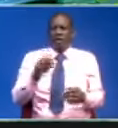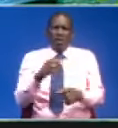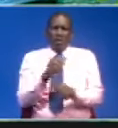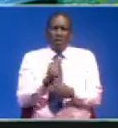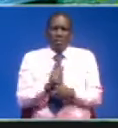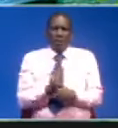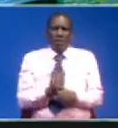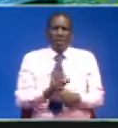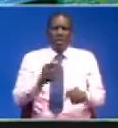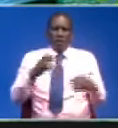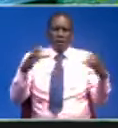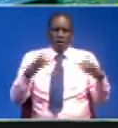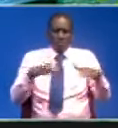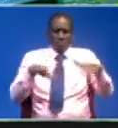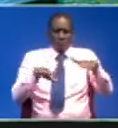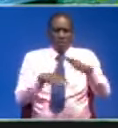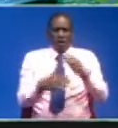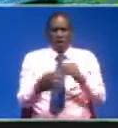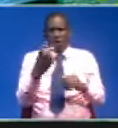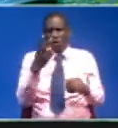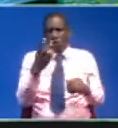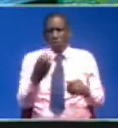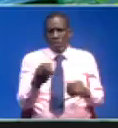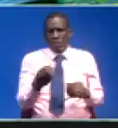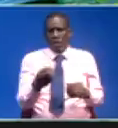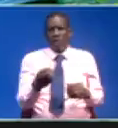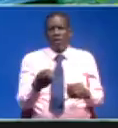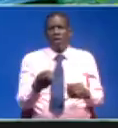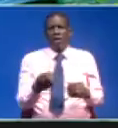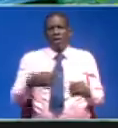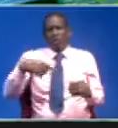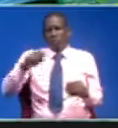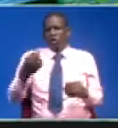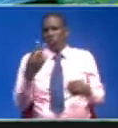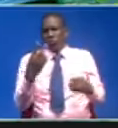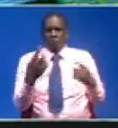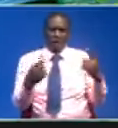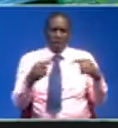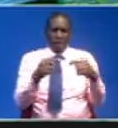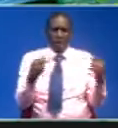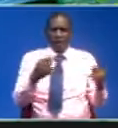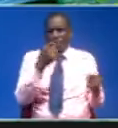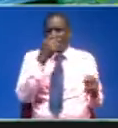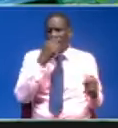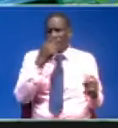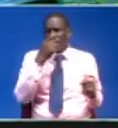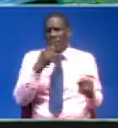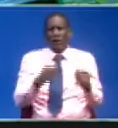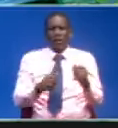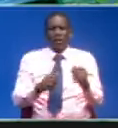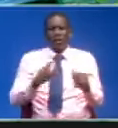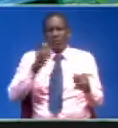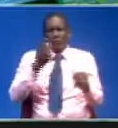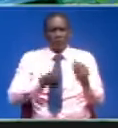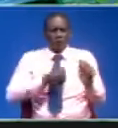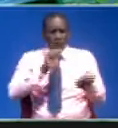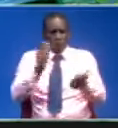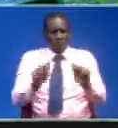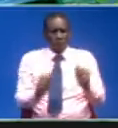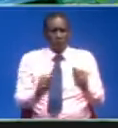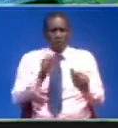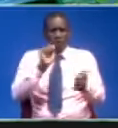taifa usiozidi miaka 20 Rising Stars ushindi wa mabomu mawili kwa moja dhidi ya Tanzania kwenye mechi ya ufunguzi ya